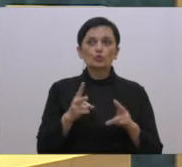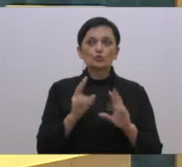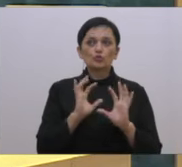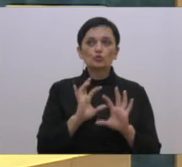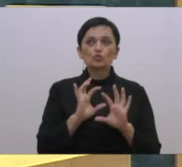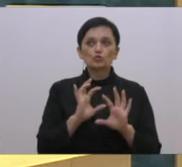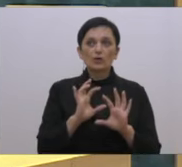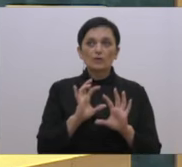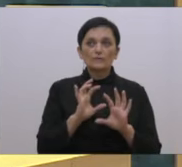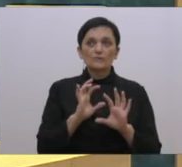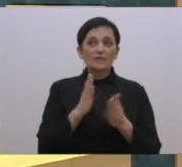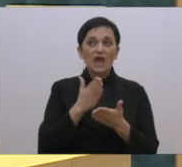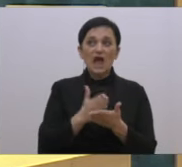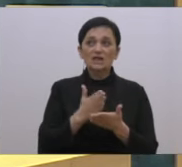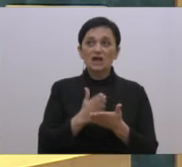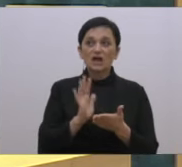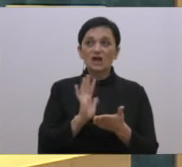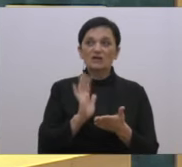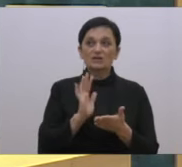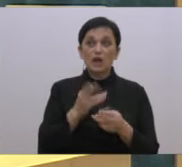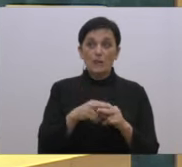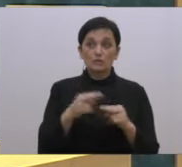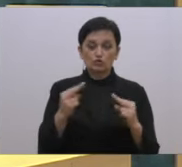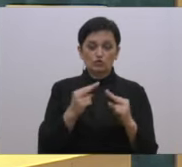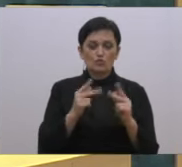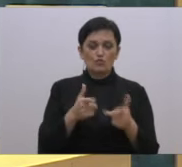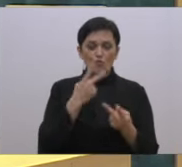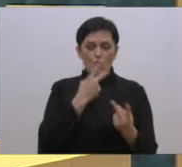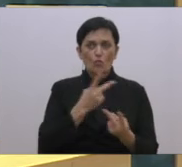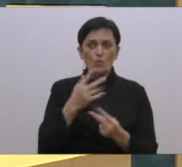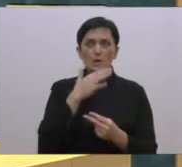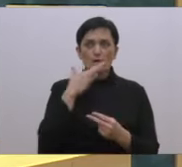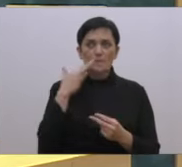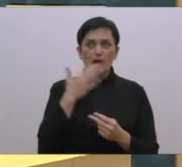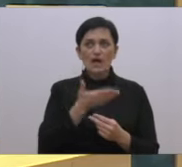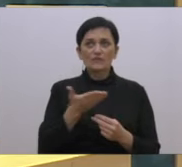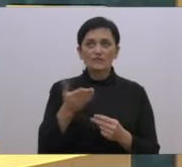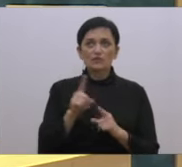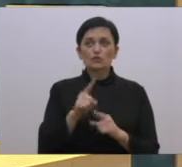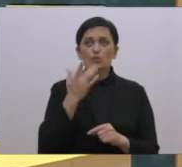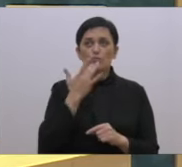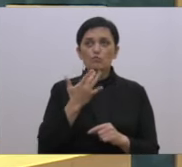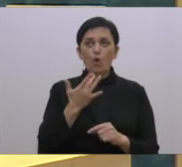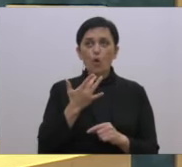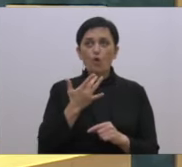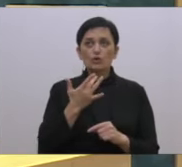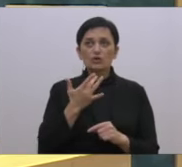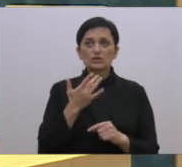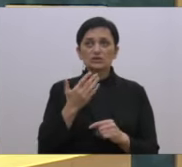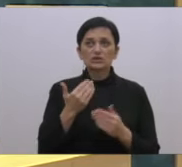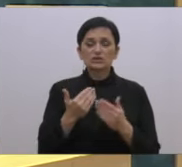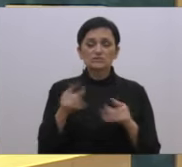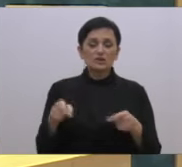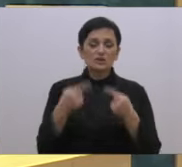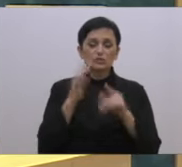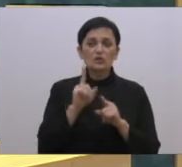უზრუნველყოფა აღარ არის. ამას მოწმობს ძალიან ბევრი რამ, მათ შორის პოლიტიკის განუახლებლობა, მათ